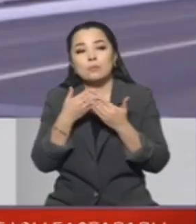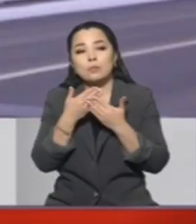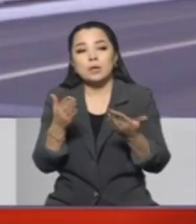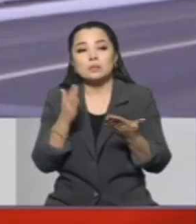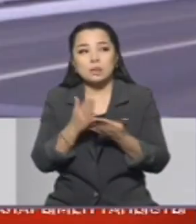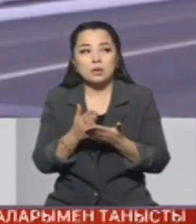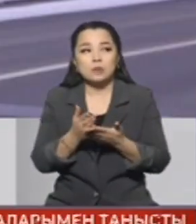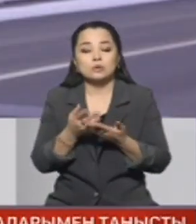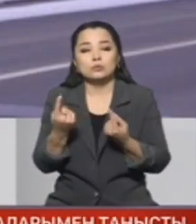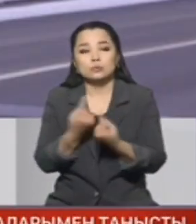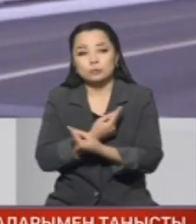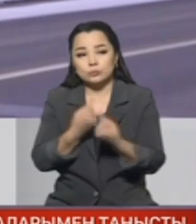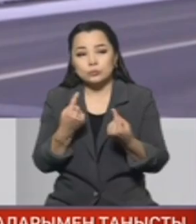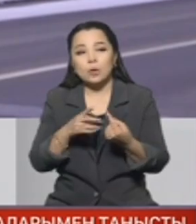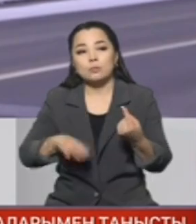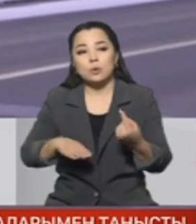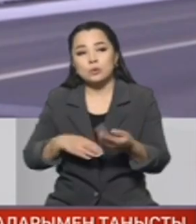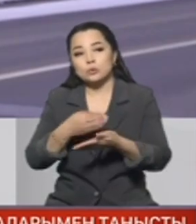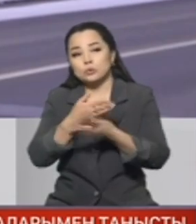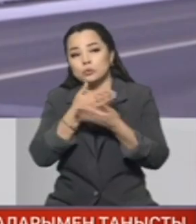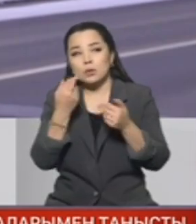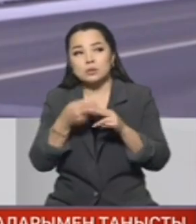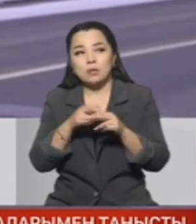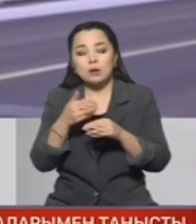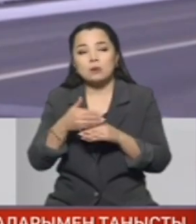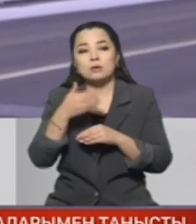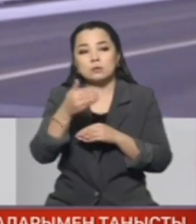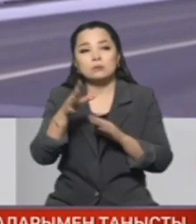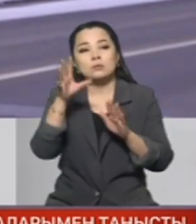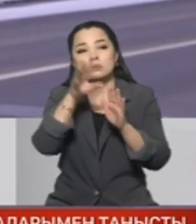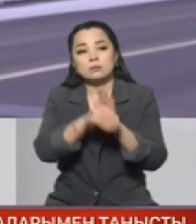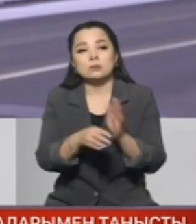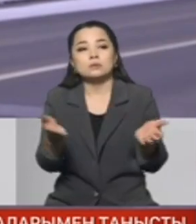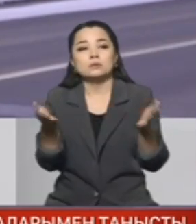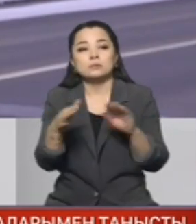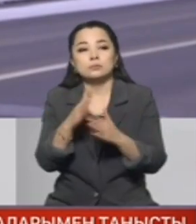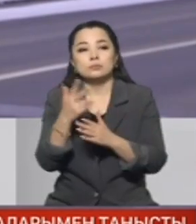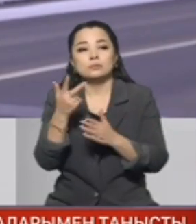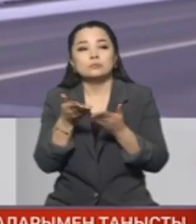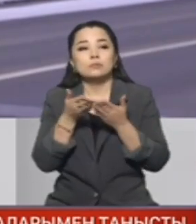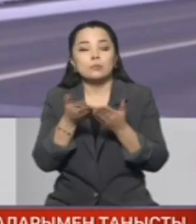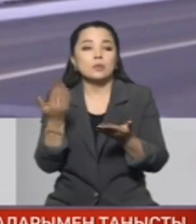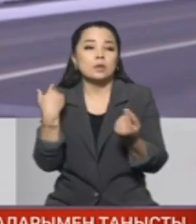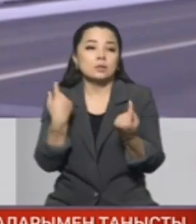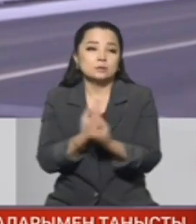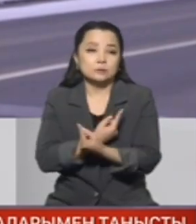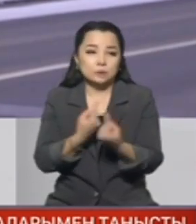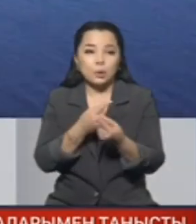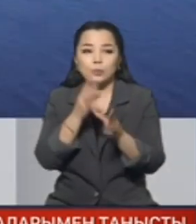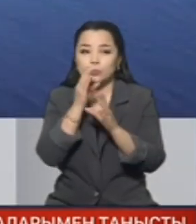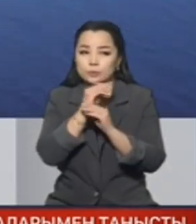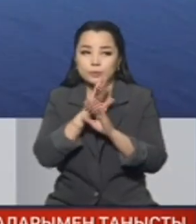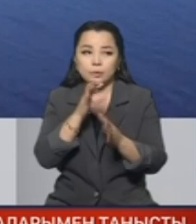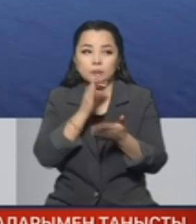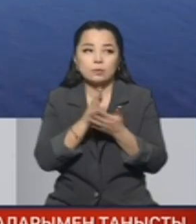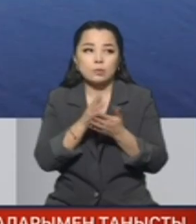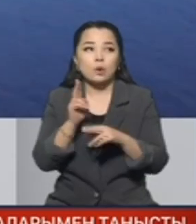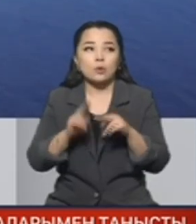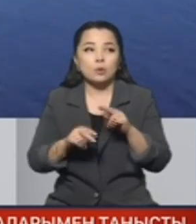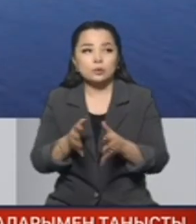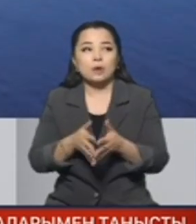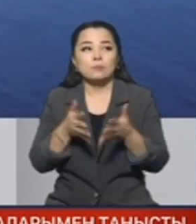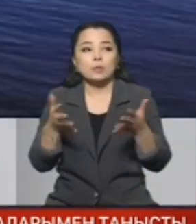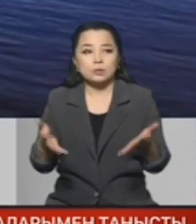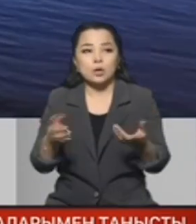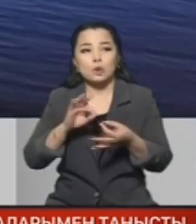кейін жүрмейді уже. Содан арғы жағада қонып қалады. Үш паром жүрген кезінде де үлгермеді. Құрылысы